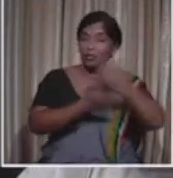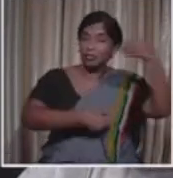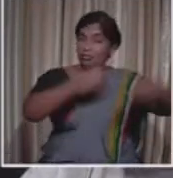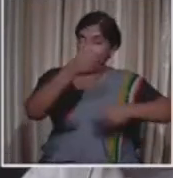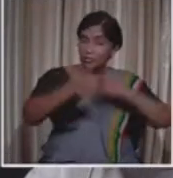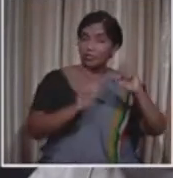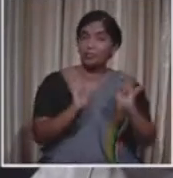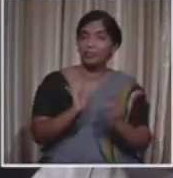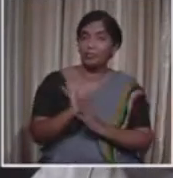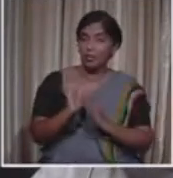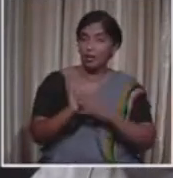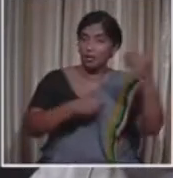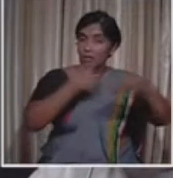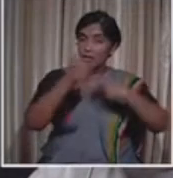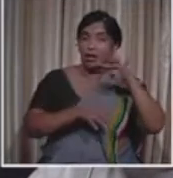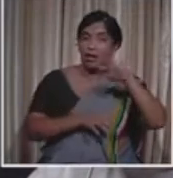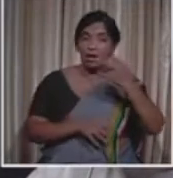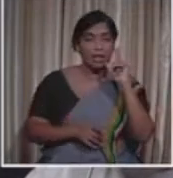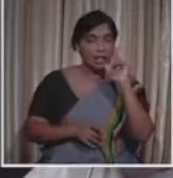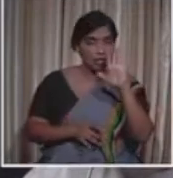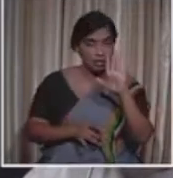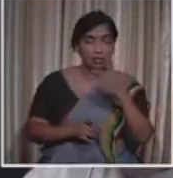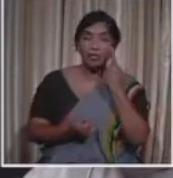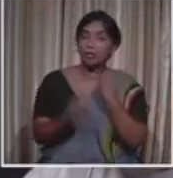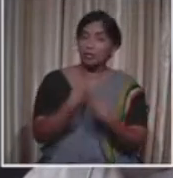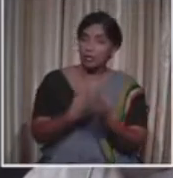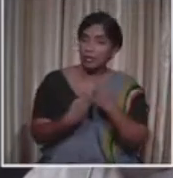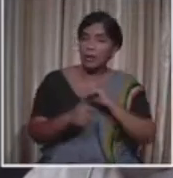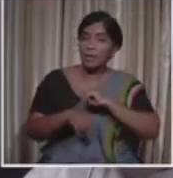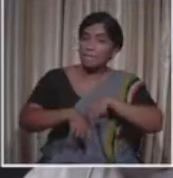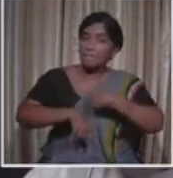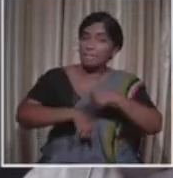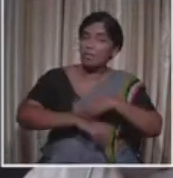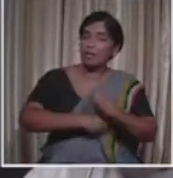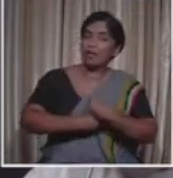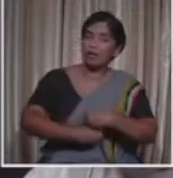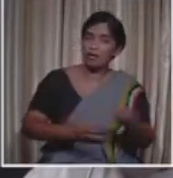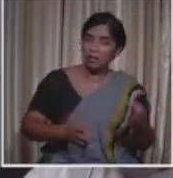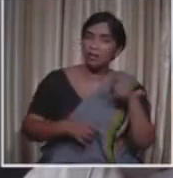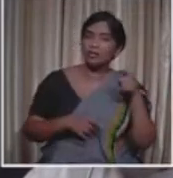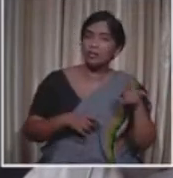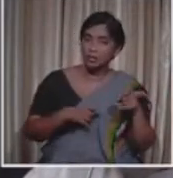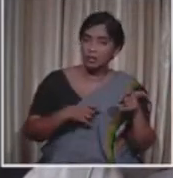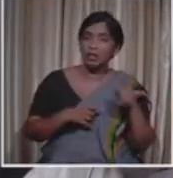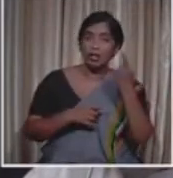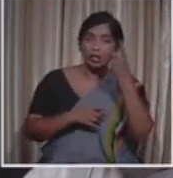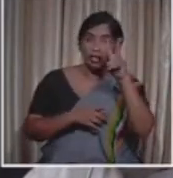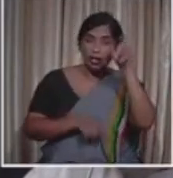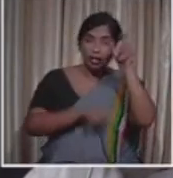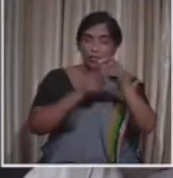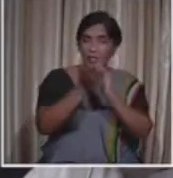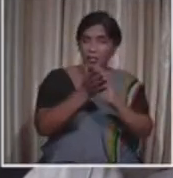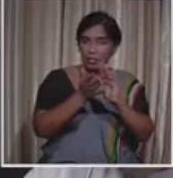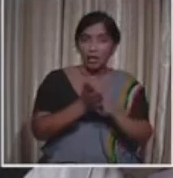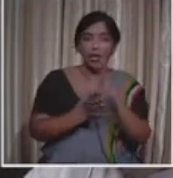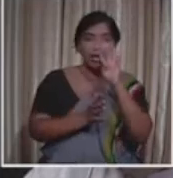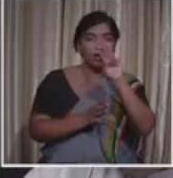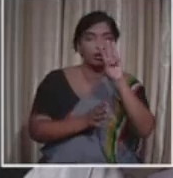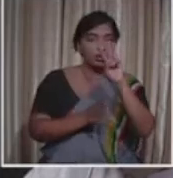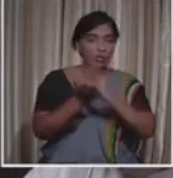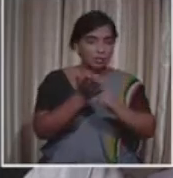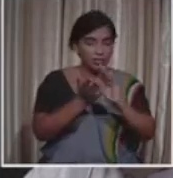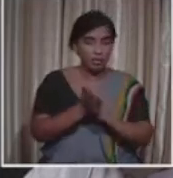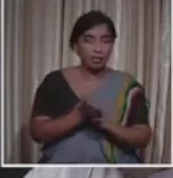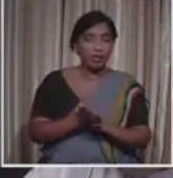සභාවේ පැමිණිලි 475ක් ලැබිලා විමර්ශන කළා පැගන නාස්ති කළා 12 දෙනෙකුට සහන දීලා 43 දෙනෙකුට සහන දීලා